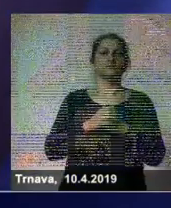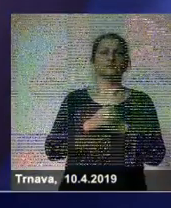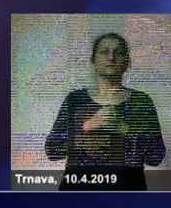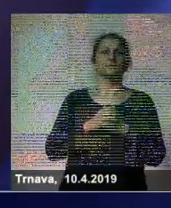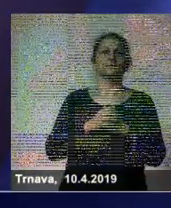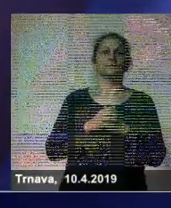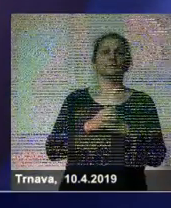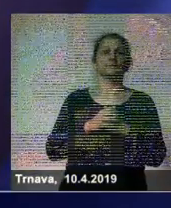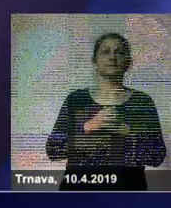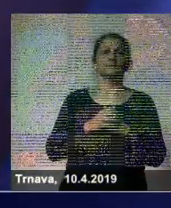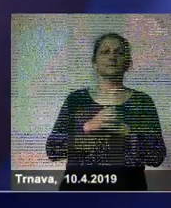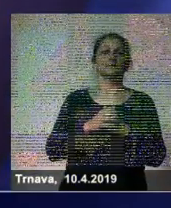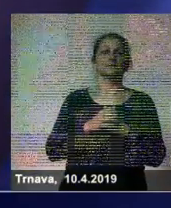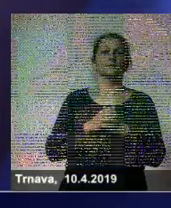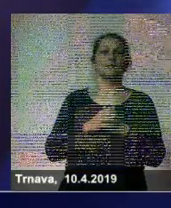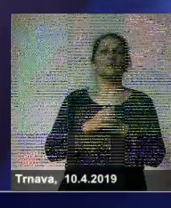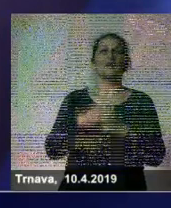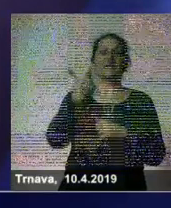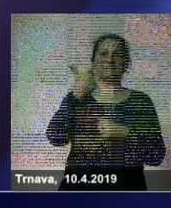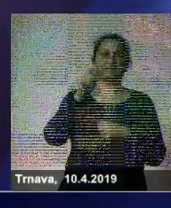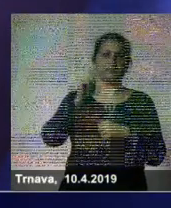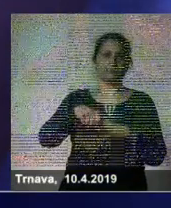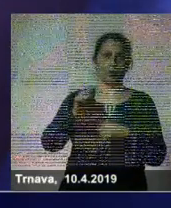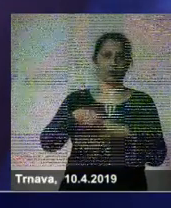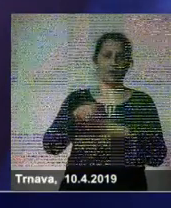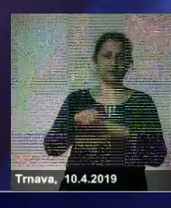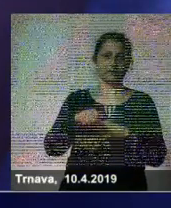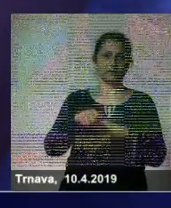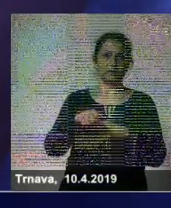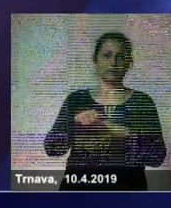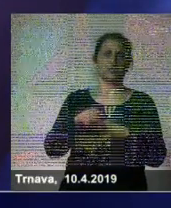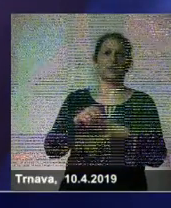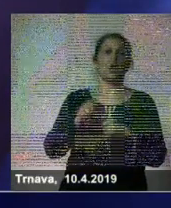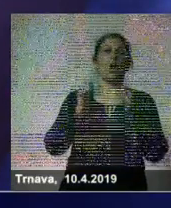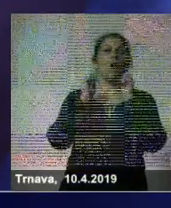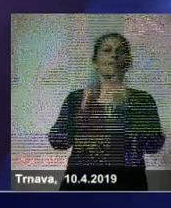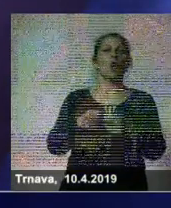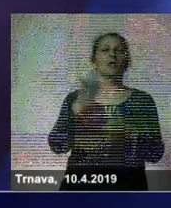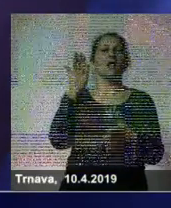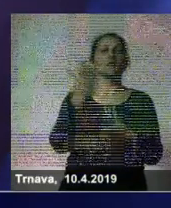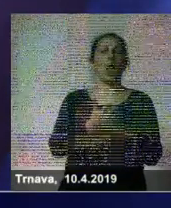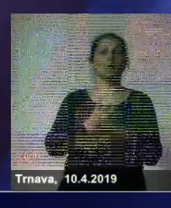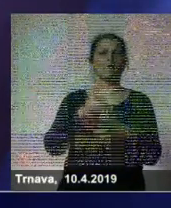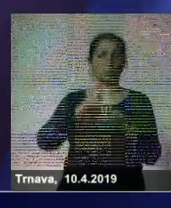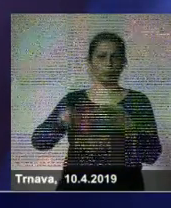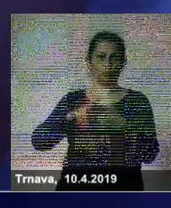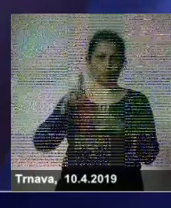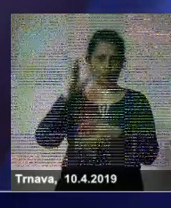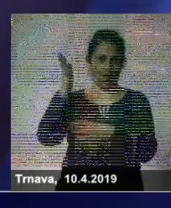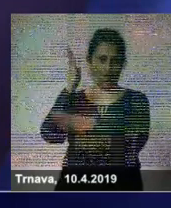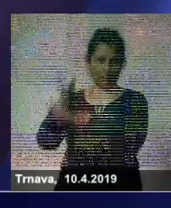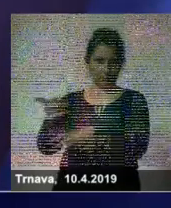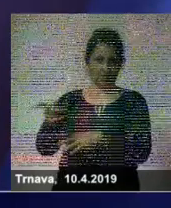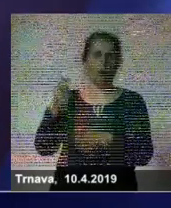a u dvoch poslancov bola podaná žiadosť na daňový úrad a predložené potvrdenie